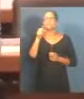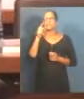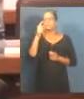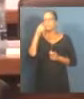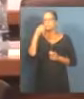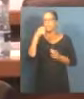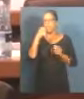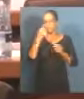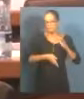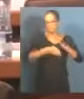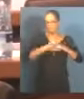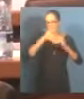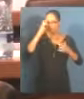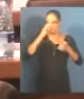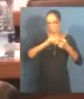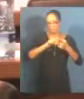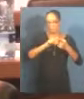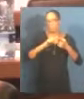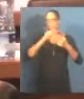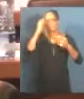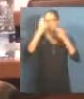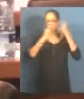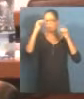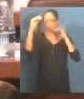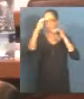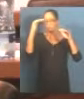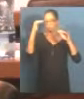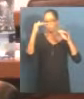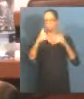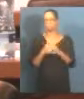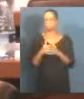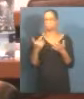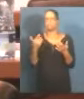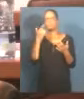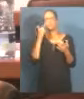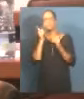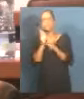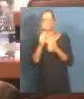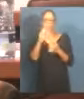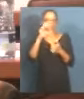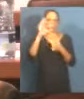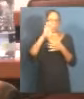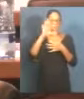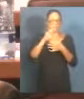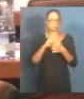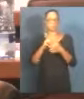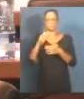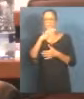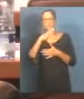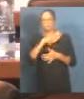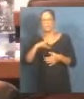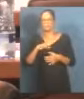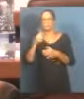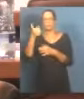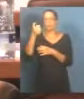l'environnement. Il y a un environnement politique. On l'a décrit. Guadeloupe, Guyane, Corse, etc.